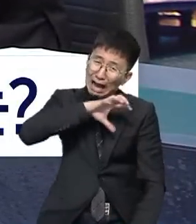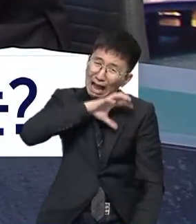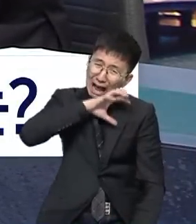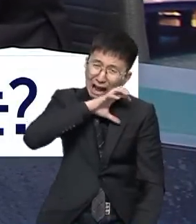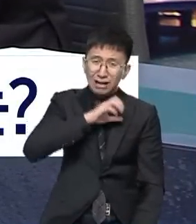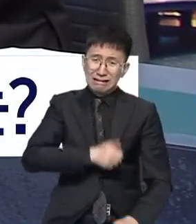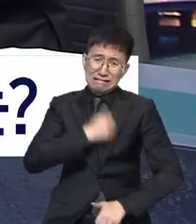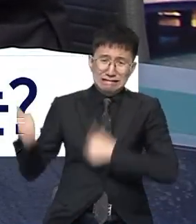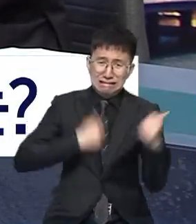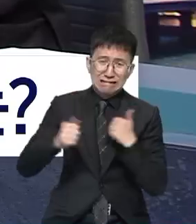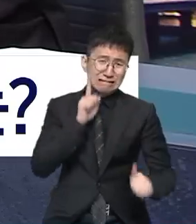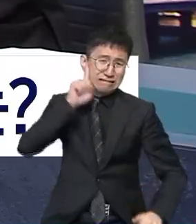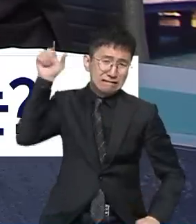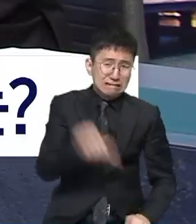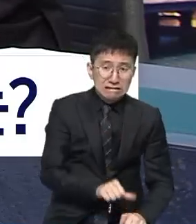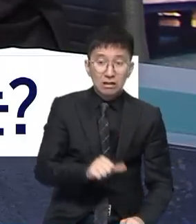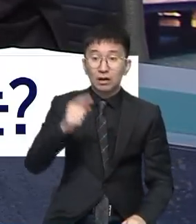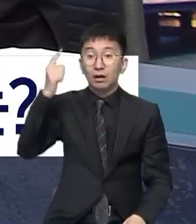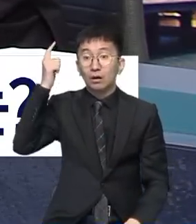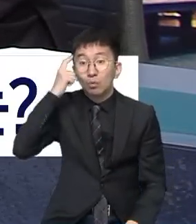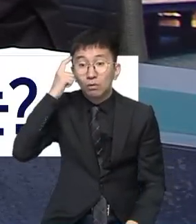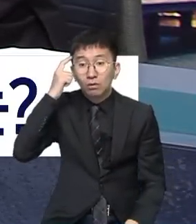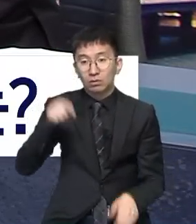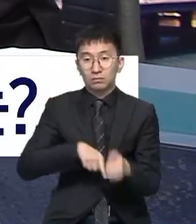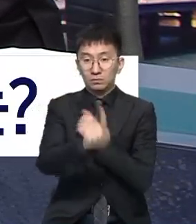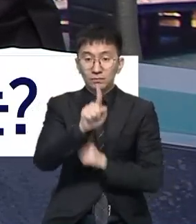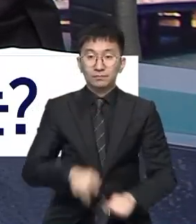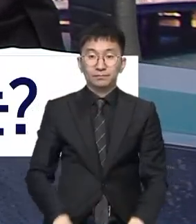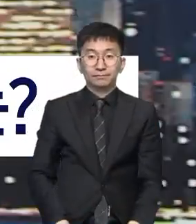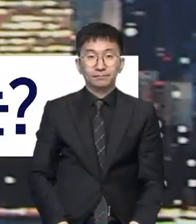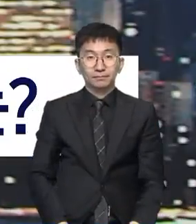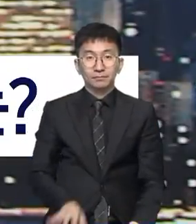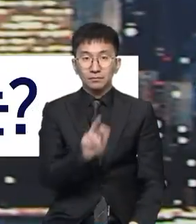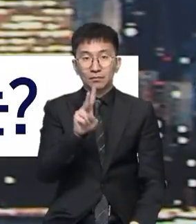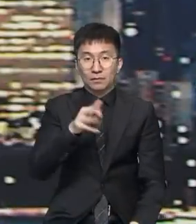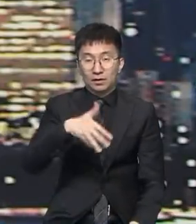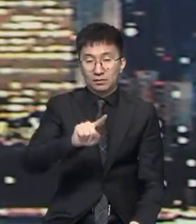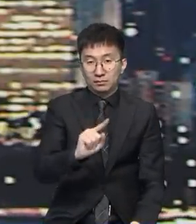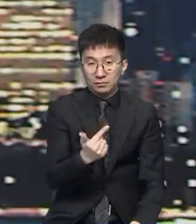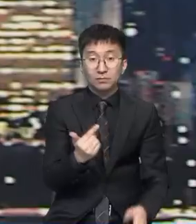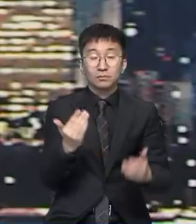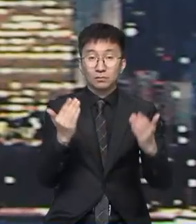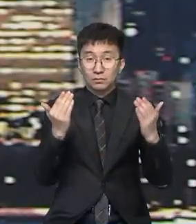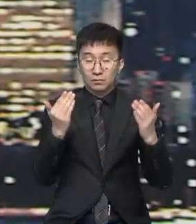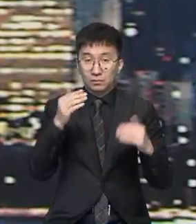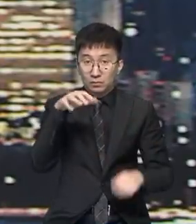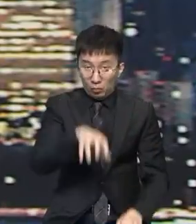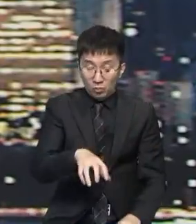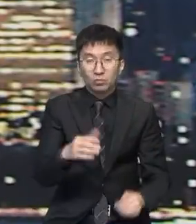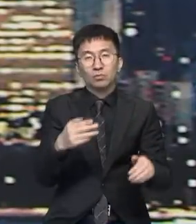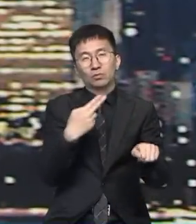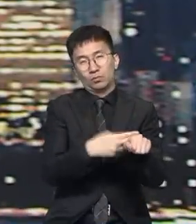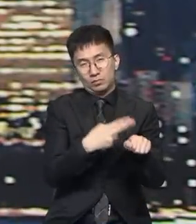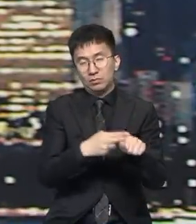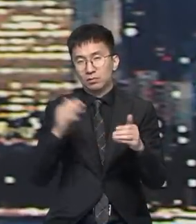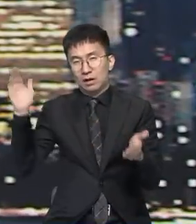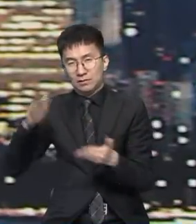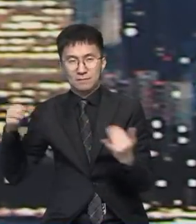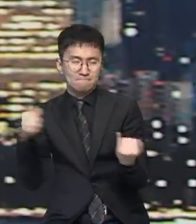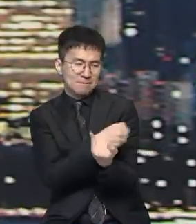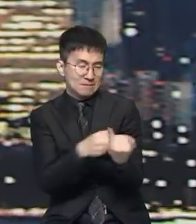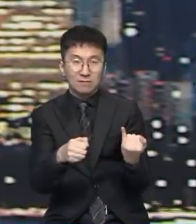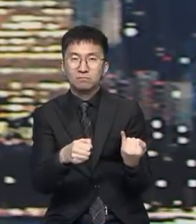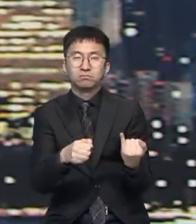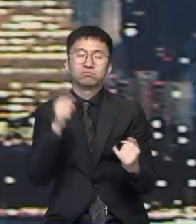분노를 표출하고 있는데 배경엔 뭐가 있다고 봐야 될까요네 서울 양천구의 교사는 학생에게 맞아서 크게 다쳤고요 이번에